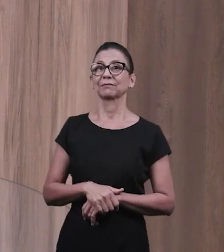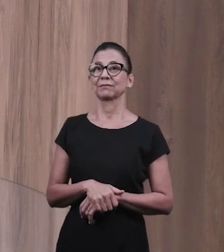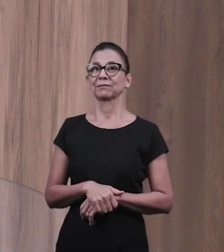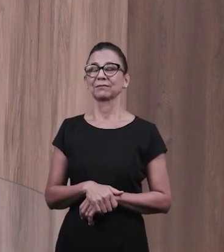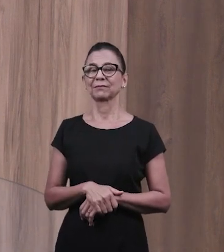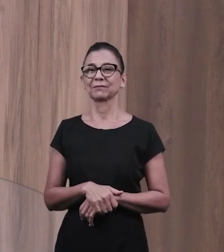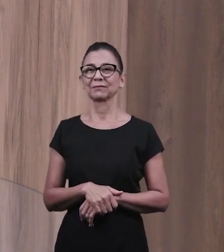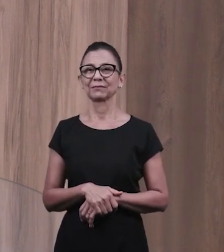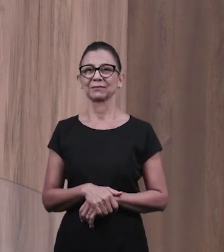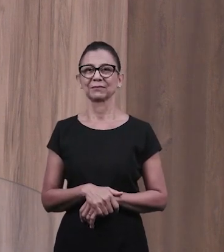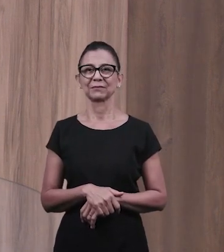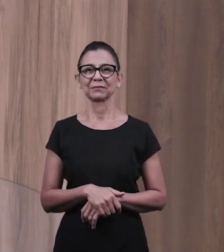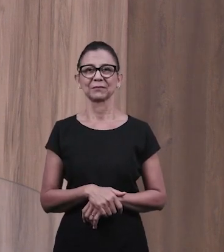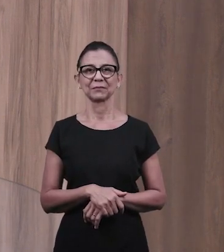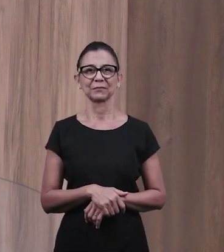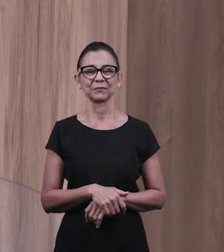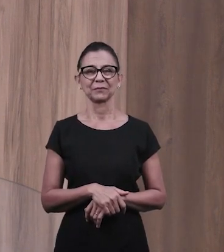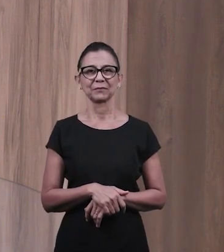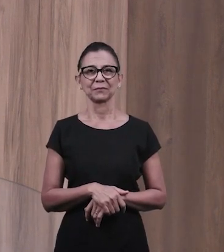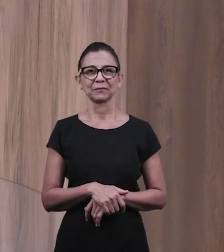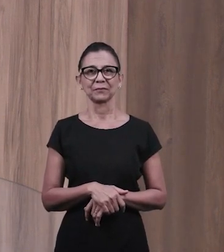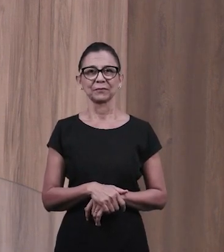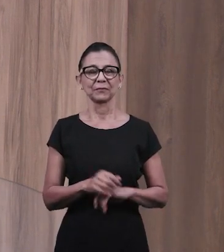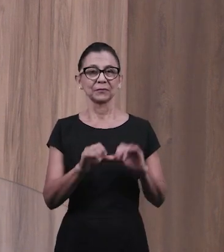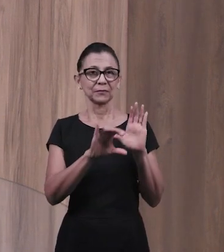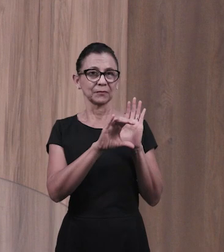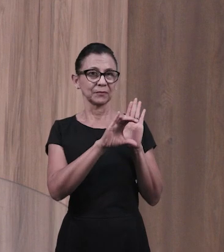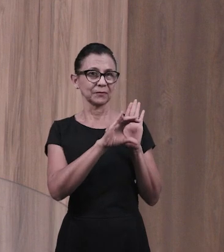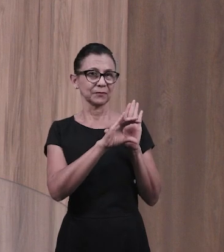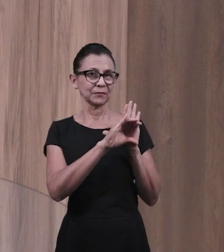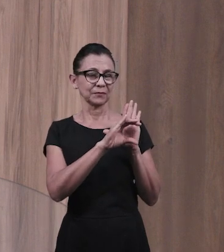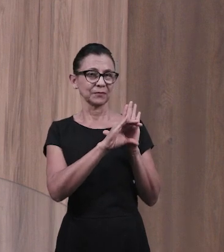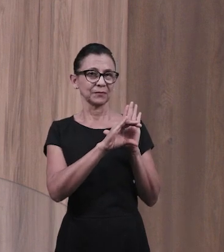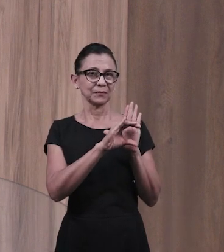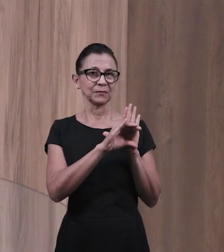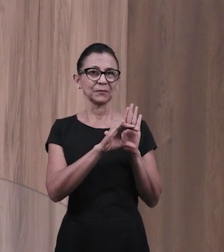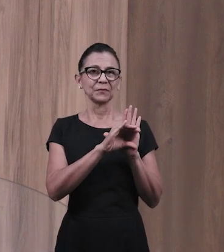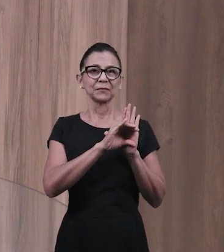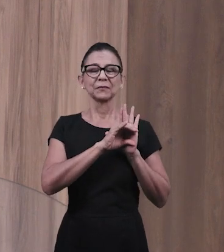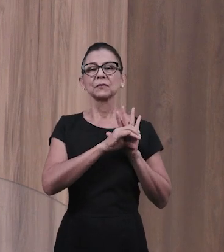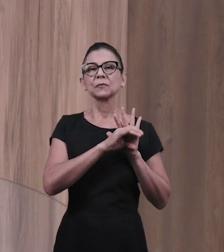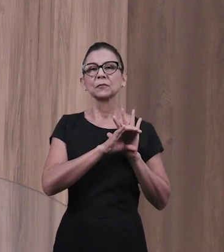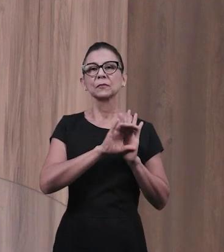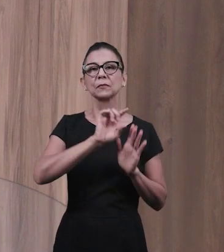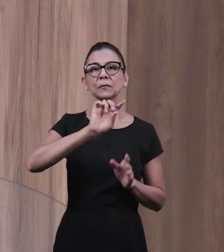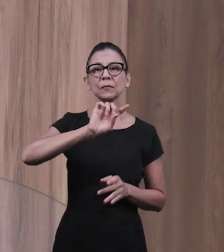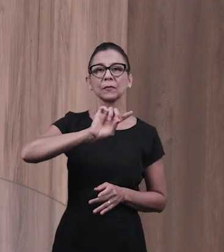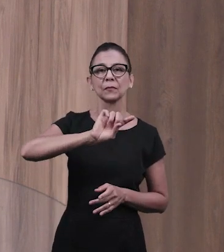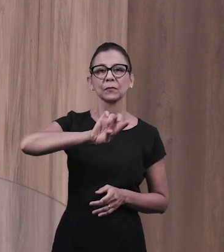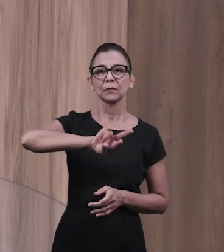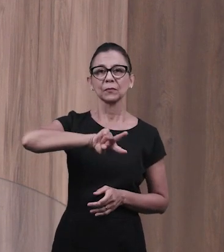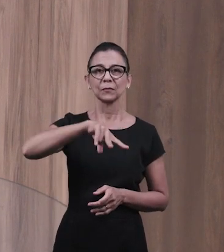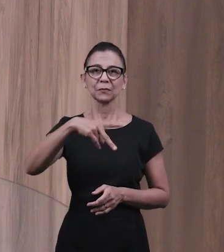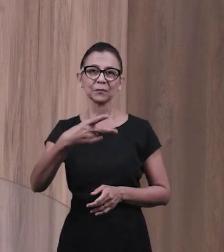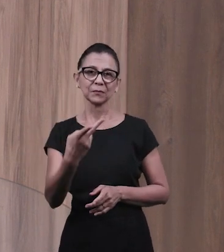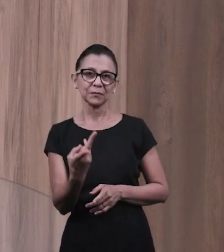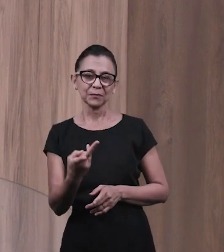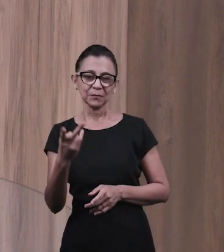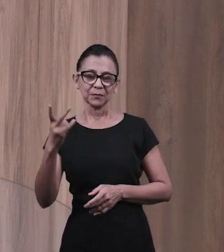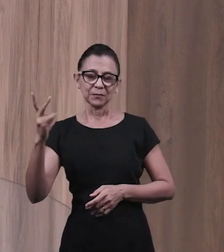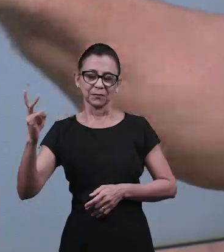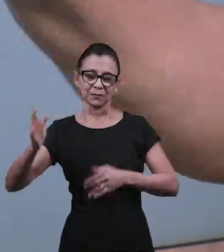Maintenant, on va voir à la clave. La clave, ça va être le contraire du tambour.